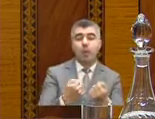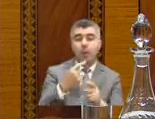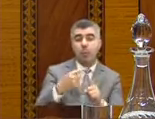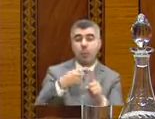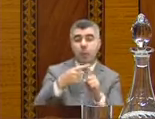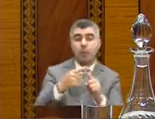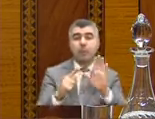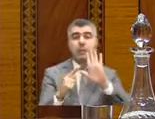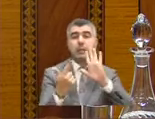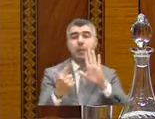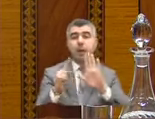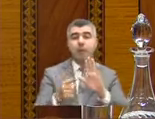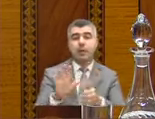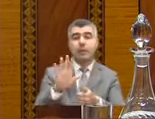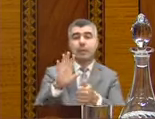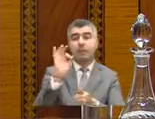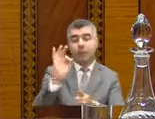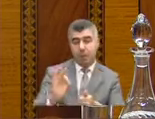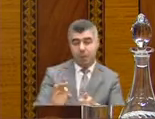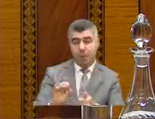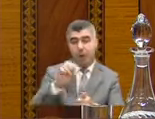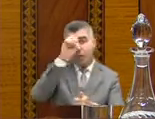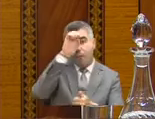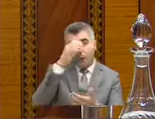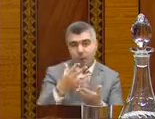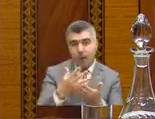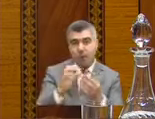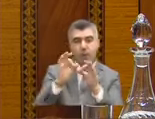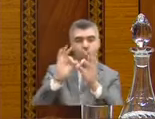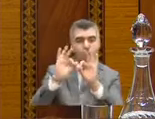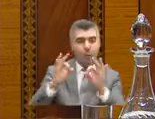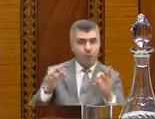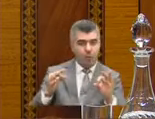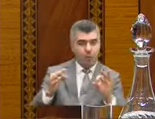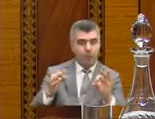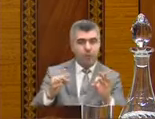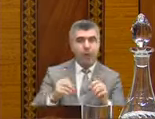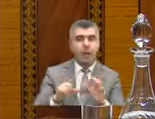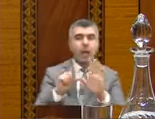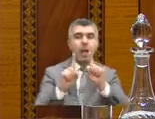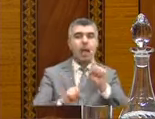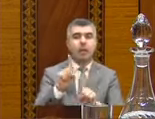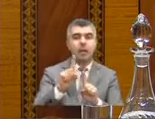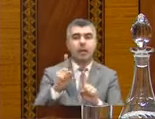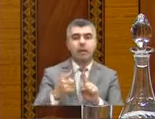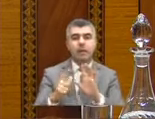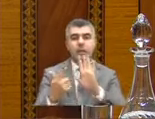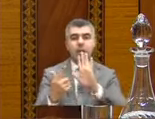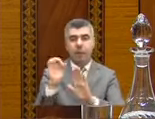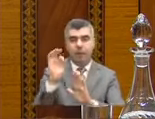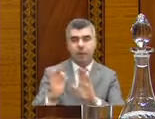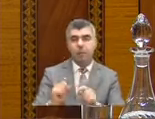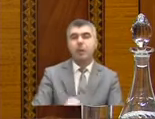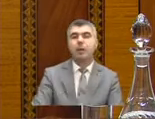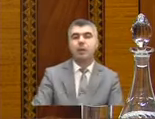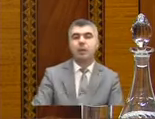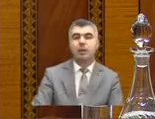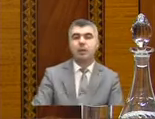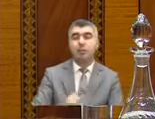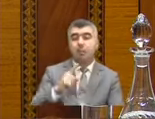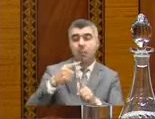ب 7.6%، الفوسفات ومشتقاته ليرتفعوا ب 11.7%،